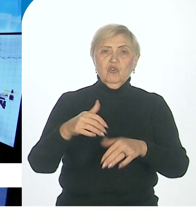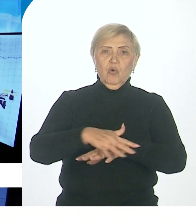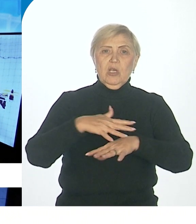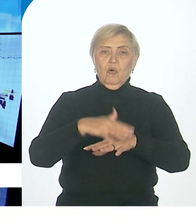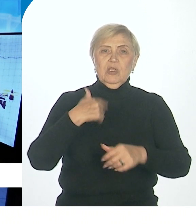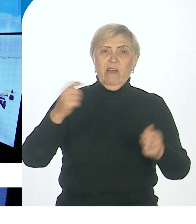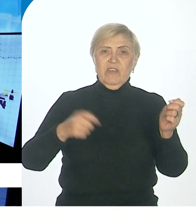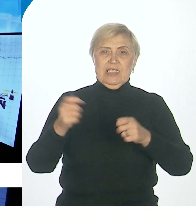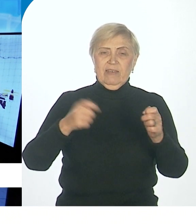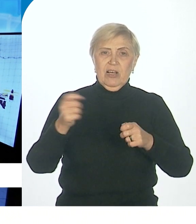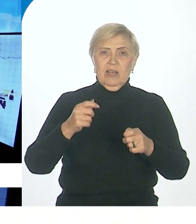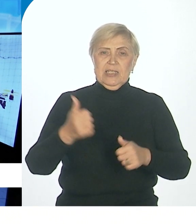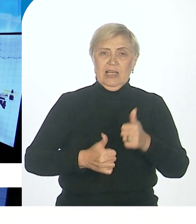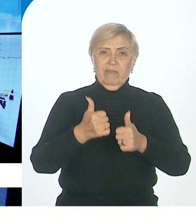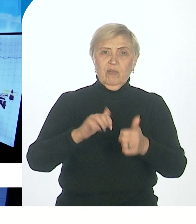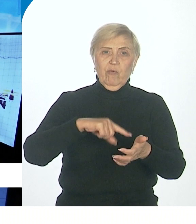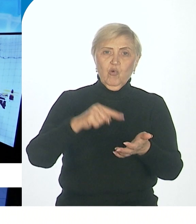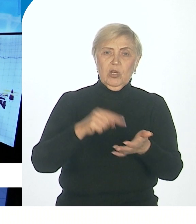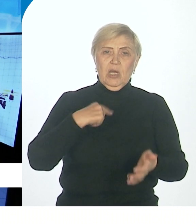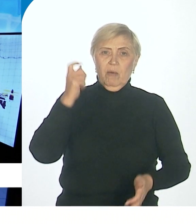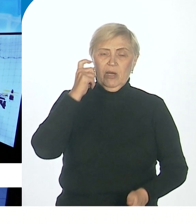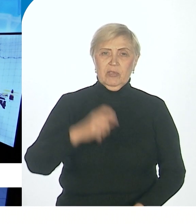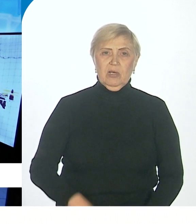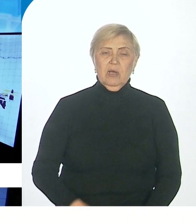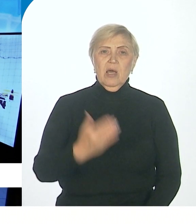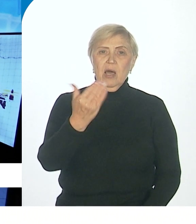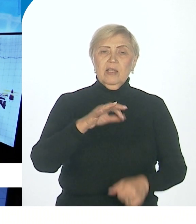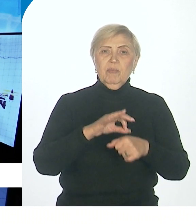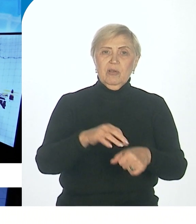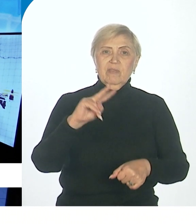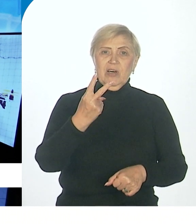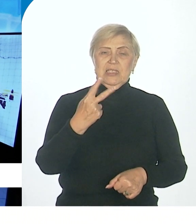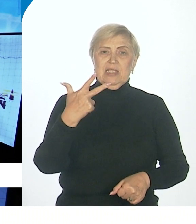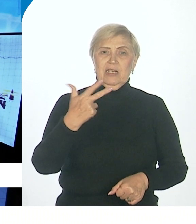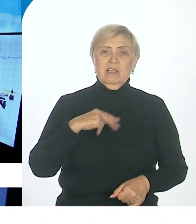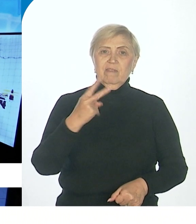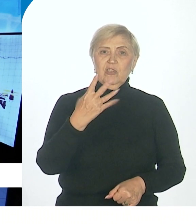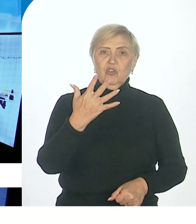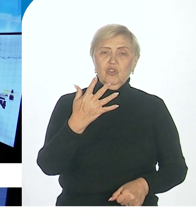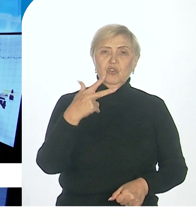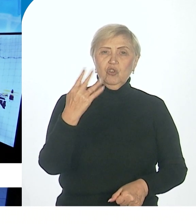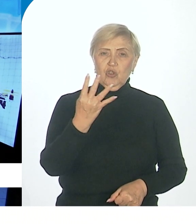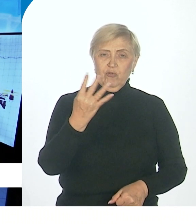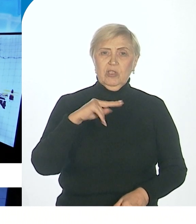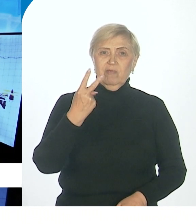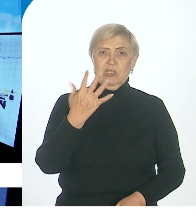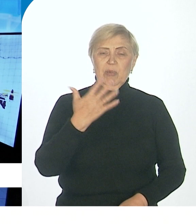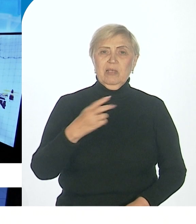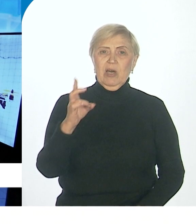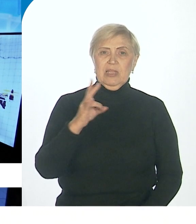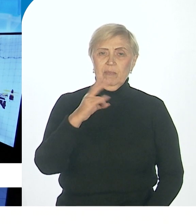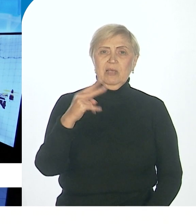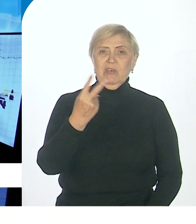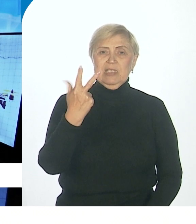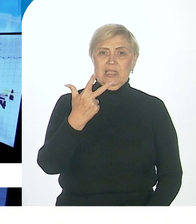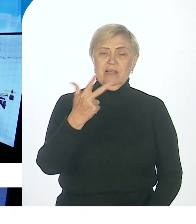и международные соревнования в городе Хабаровске. Когда? Они пройдут 23, 24 и 25 ноября 2023